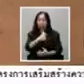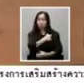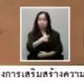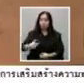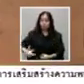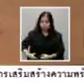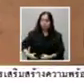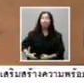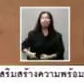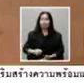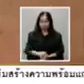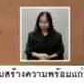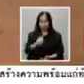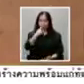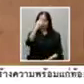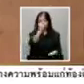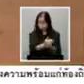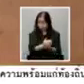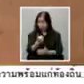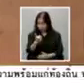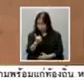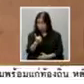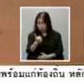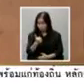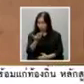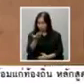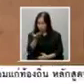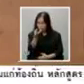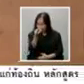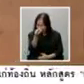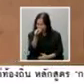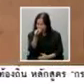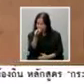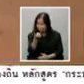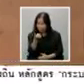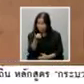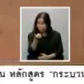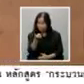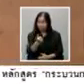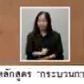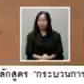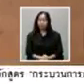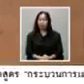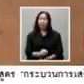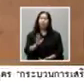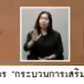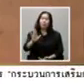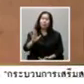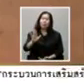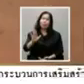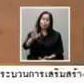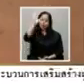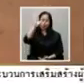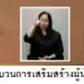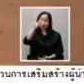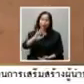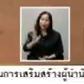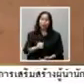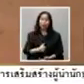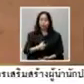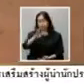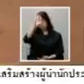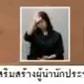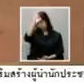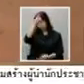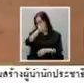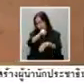านหยุดพูดนะครับขอให้ผมได้ทำหน้าที่เถอะครับ ท่านครับ ท่านเจริญไม่ต้องประท้วงแล้วครับเสียเวลาครับขอเวลา ผมขอประท้วง